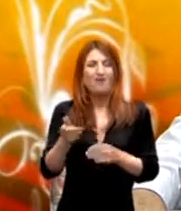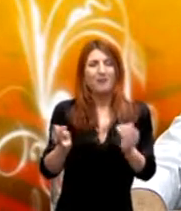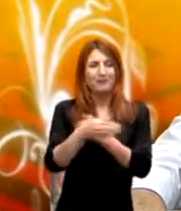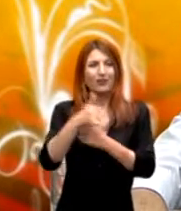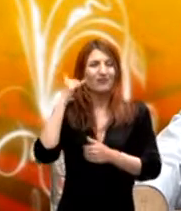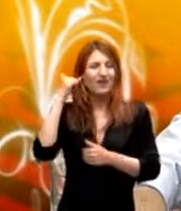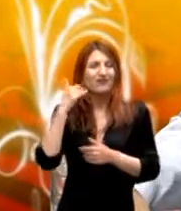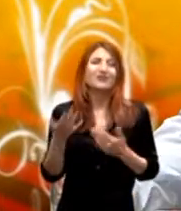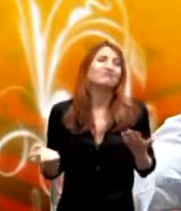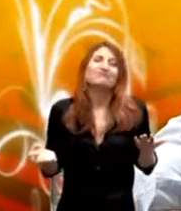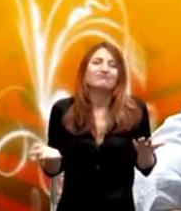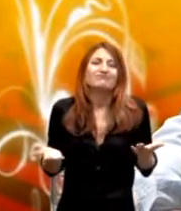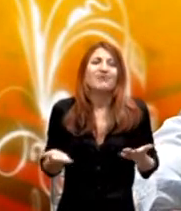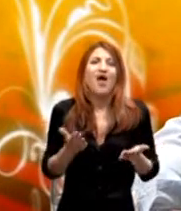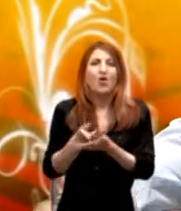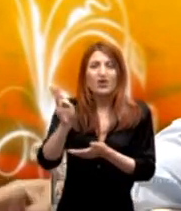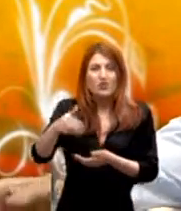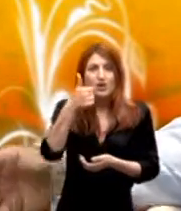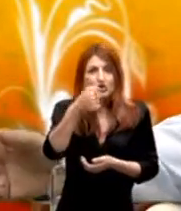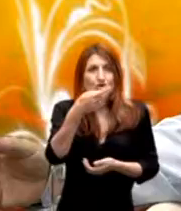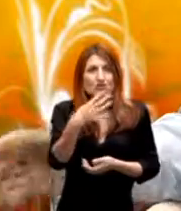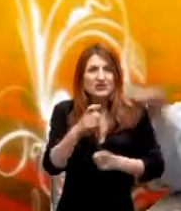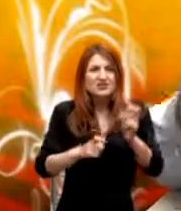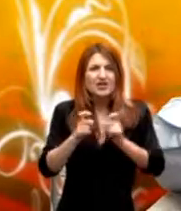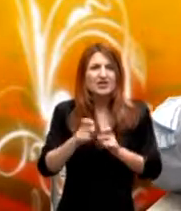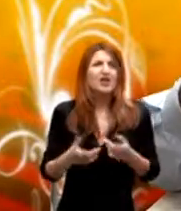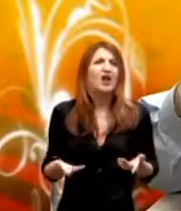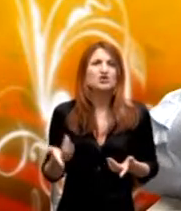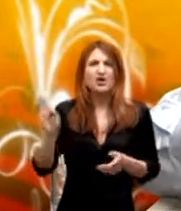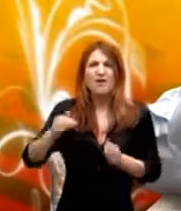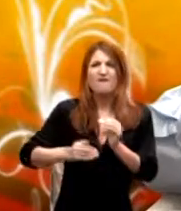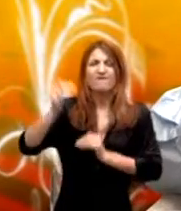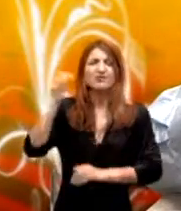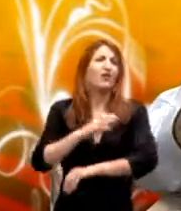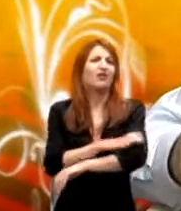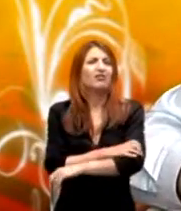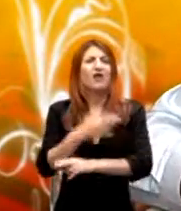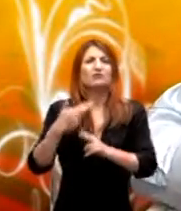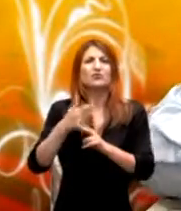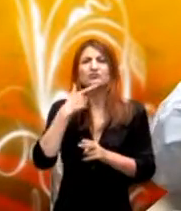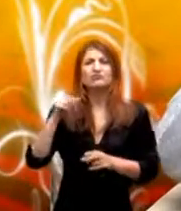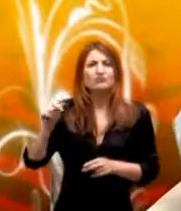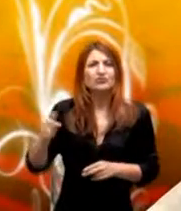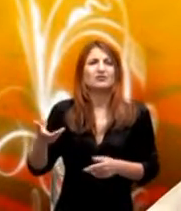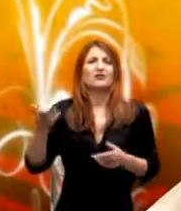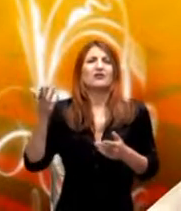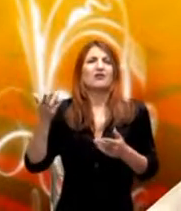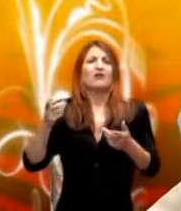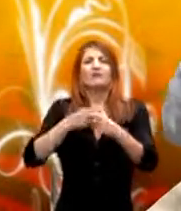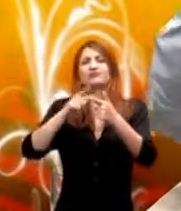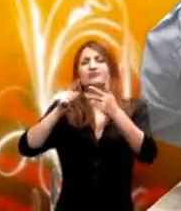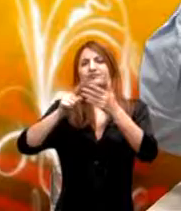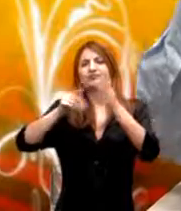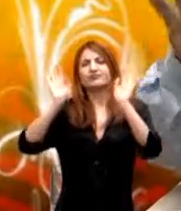telefona postoji opasnost ako ima 140 kila. Šta ste rekli? Visoki tlak, dijabetes, sad ćemo još žučni kamenci, ovo